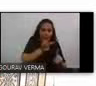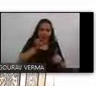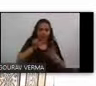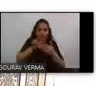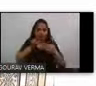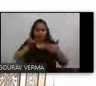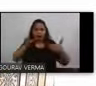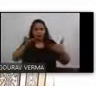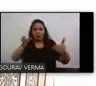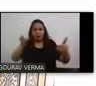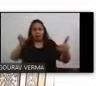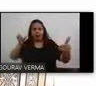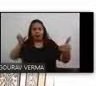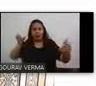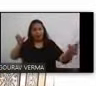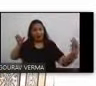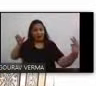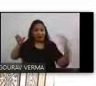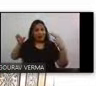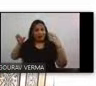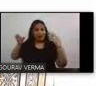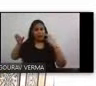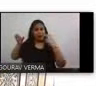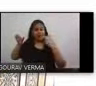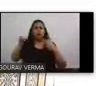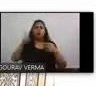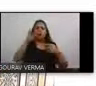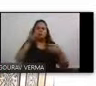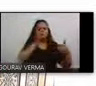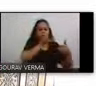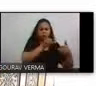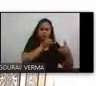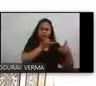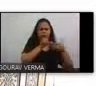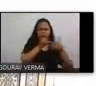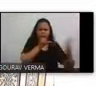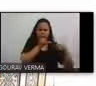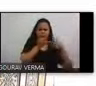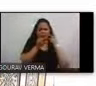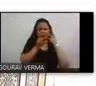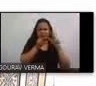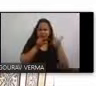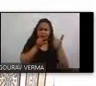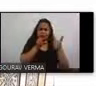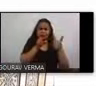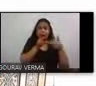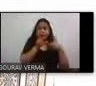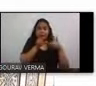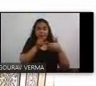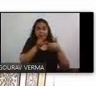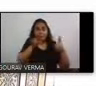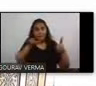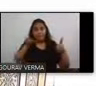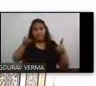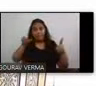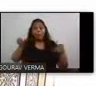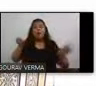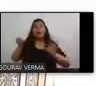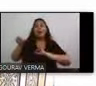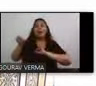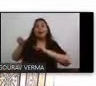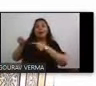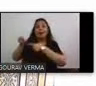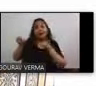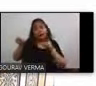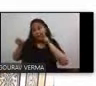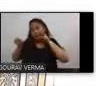एट हाफ एन इंच का ऑब्जेक्ट एट अ सर्टन डिस्टेंस, दैट इज मोर इम्पॉर्टेंट दैन सेइंग दैट व्हाट दैट